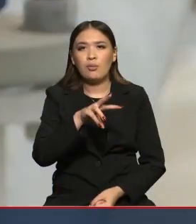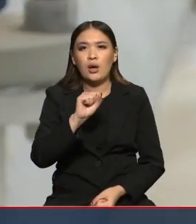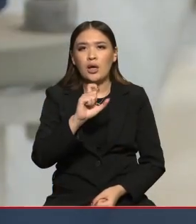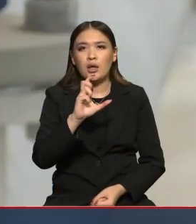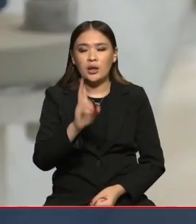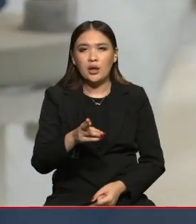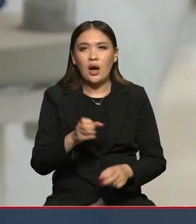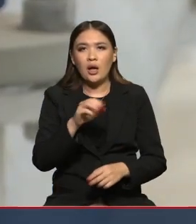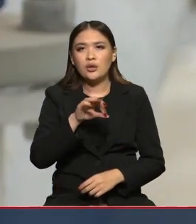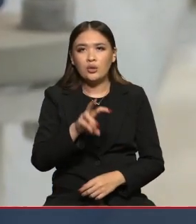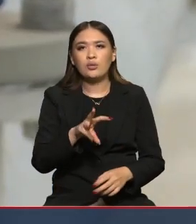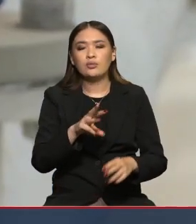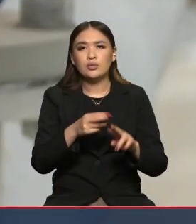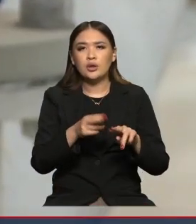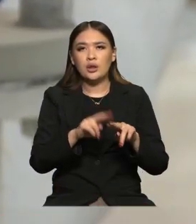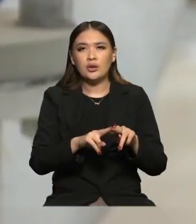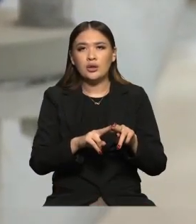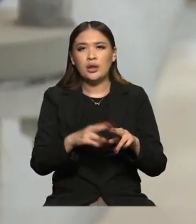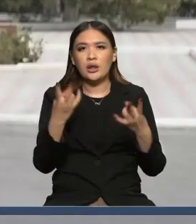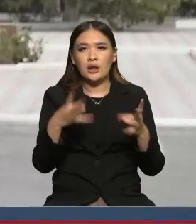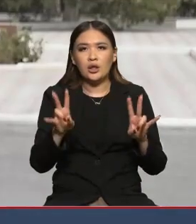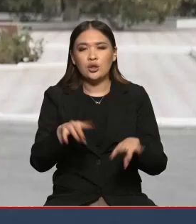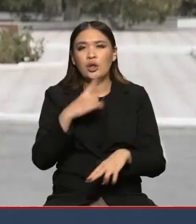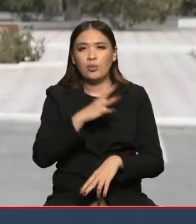қызметкерлері атомнан тонын ала қашудың керегі жоқ дейді.